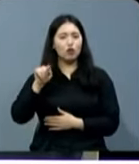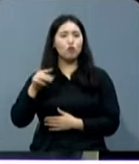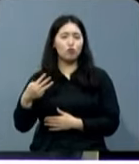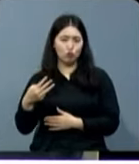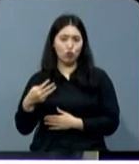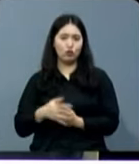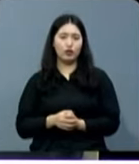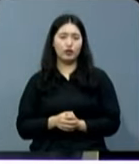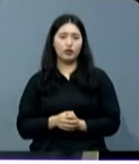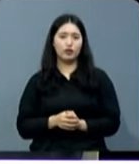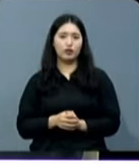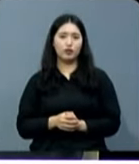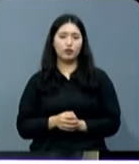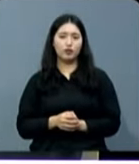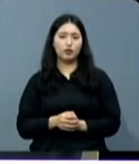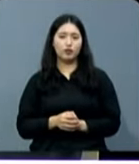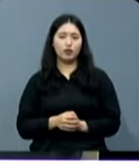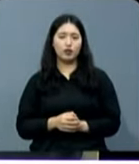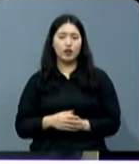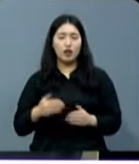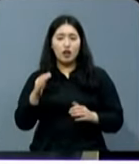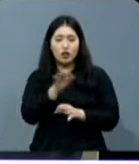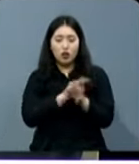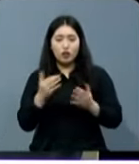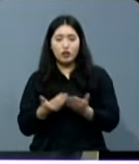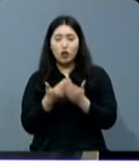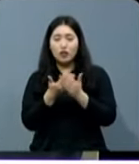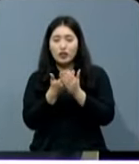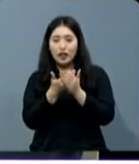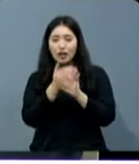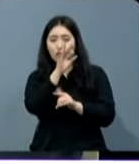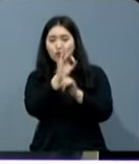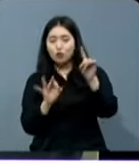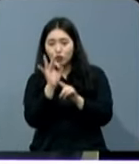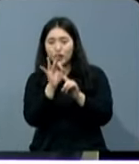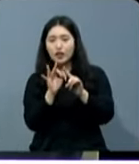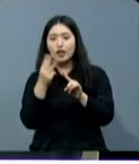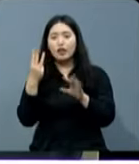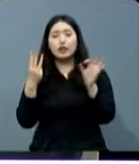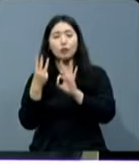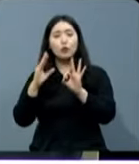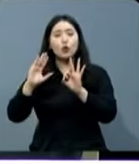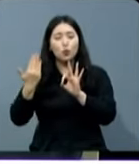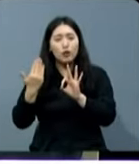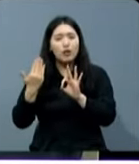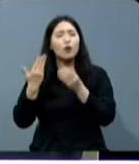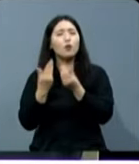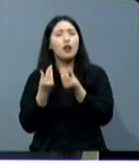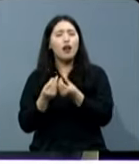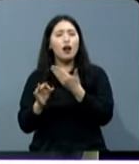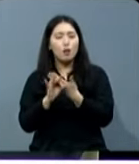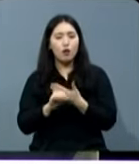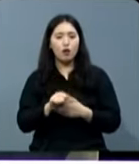예. 예. 잠재 성장률 3%가 됐다고 치고요. 예. 5만 불이 되려면 몇 년이